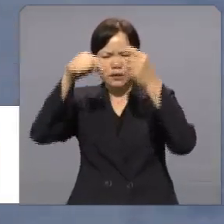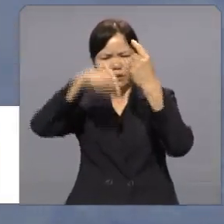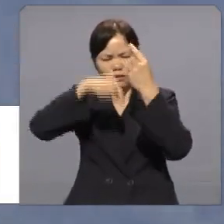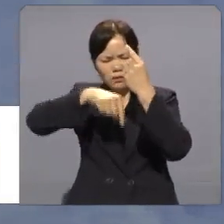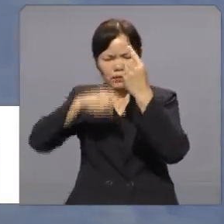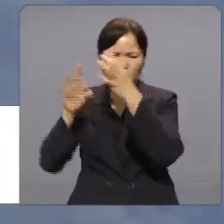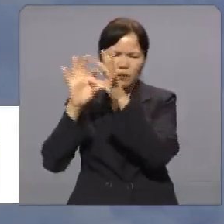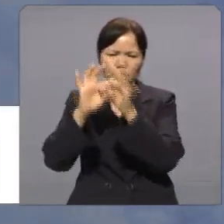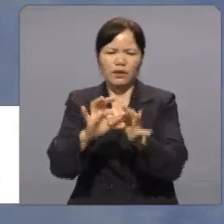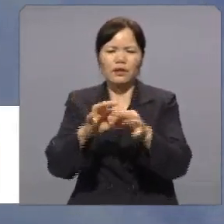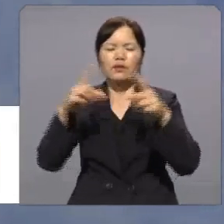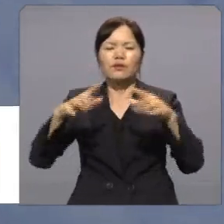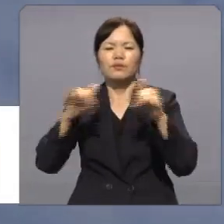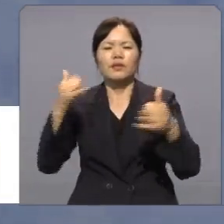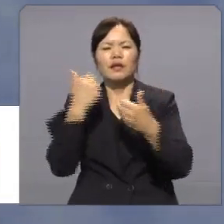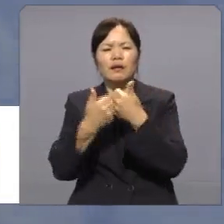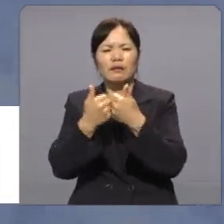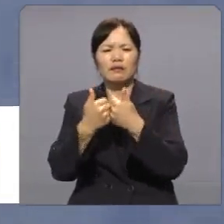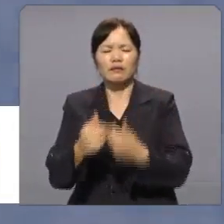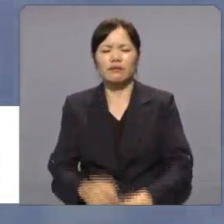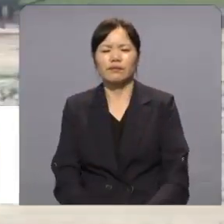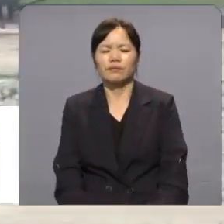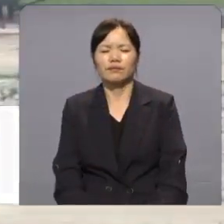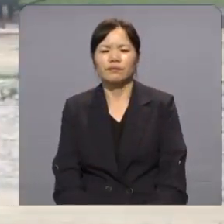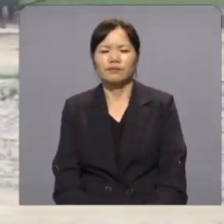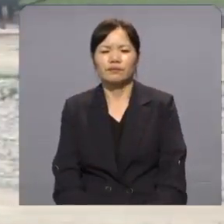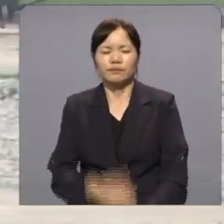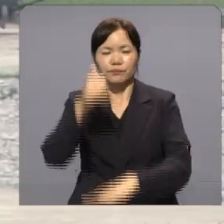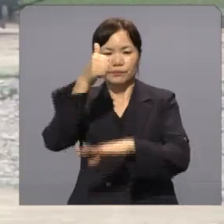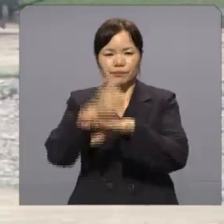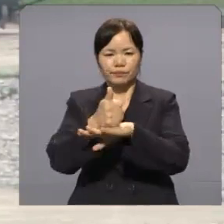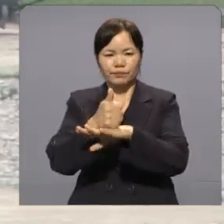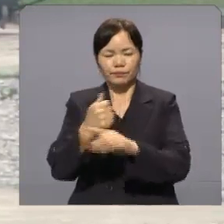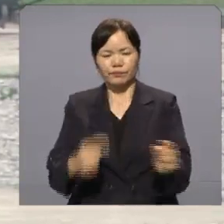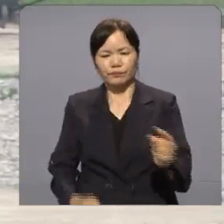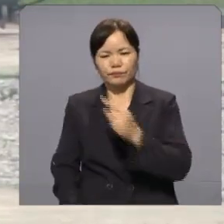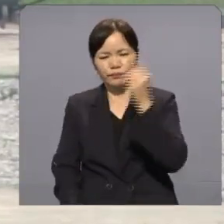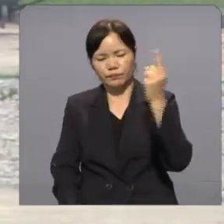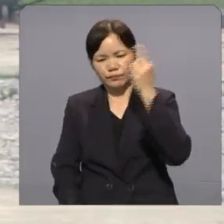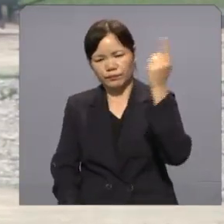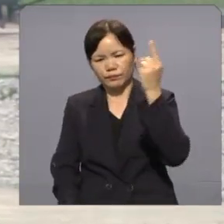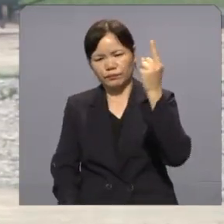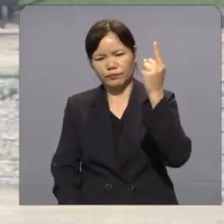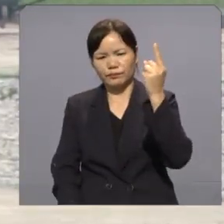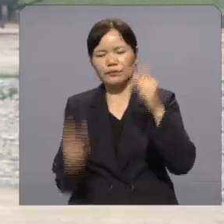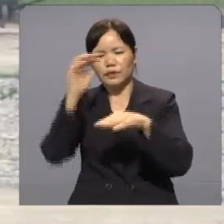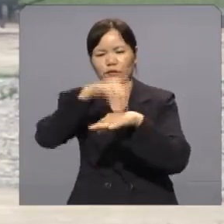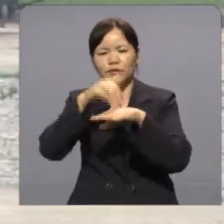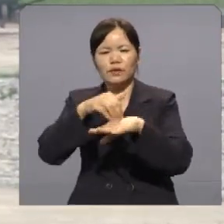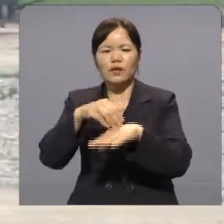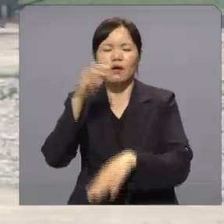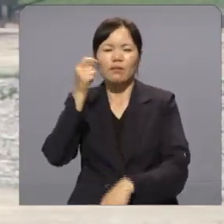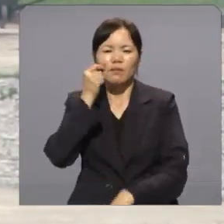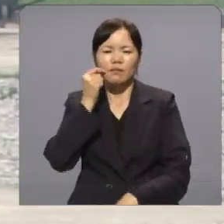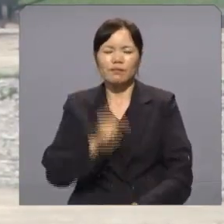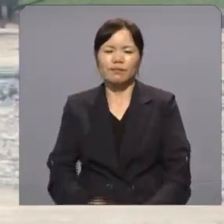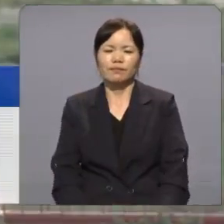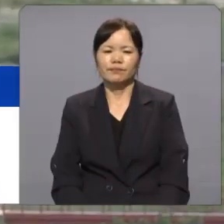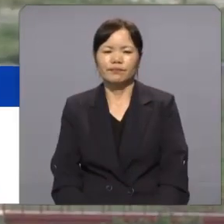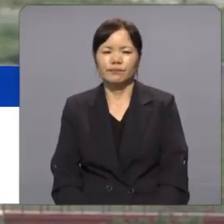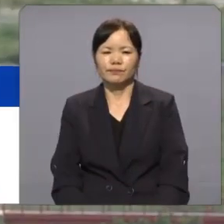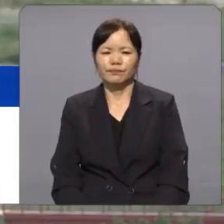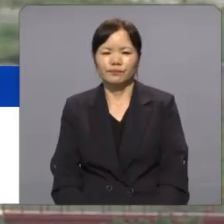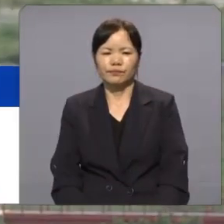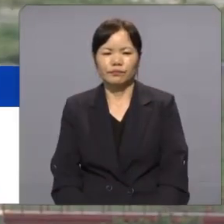주민과 마찰이 빚어졌습니다. 결국 헬기는 더 이상 뜨지 못하고 있습니다. 아파치